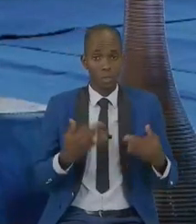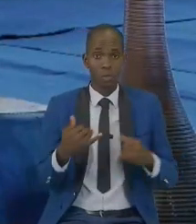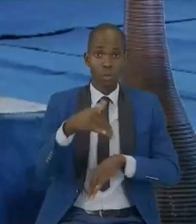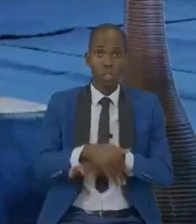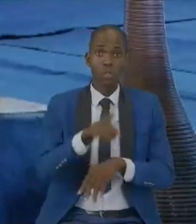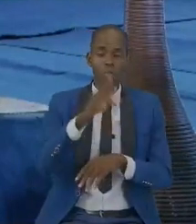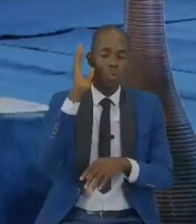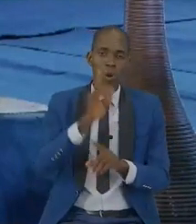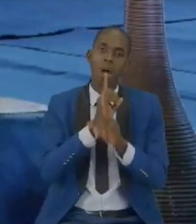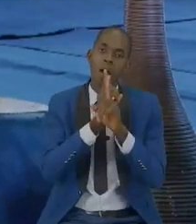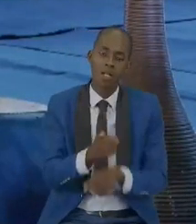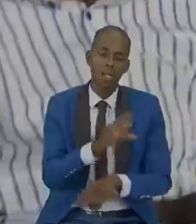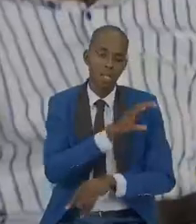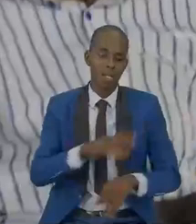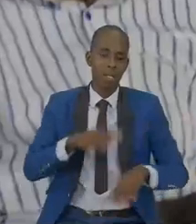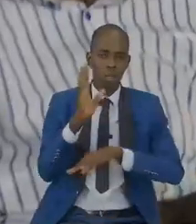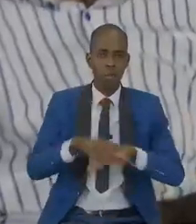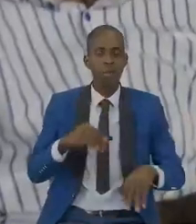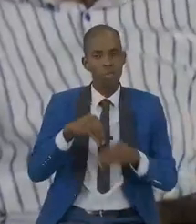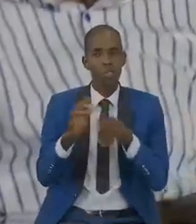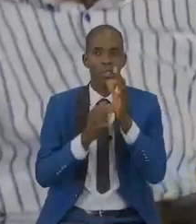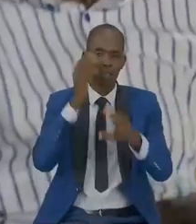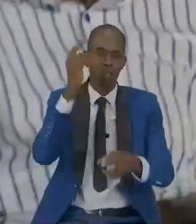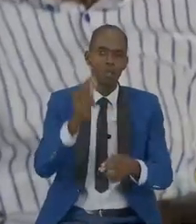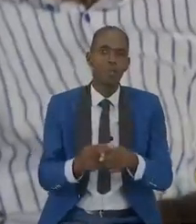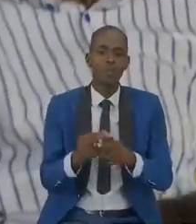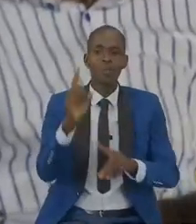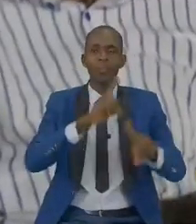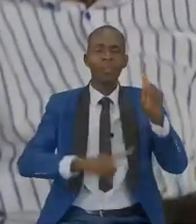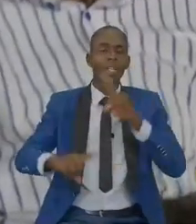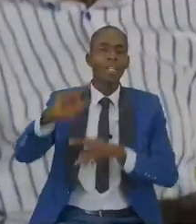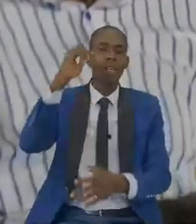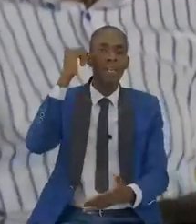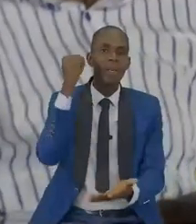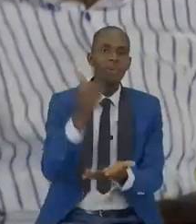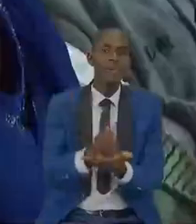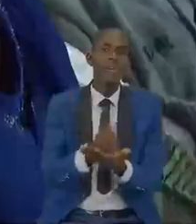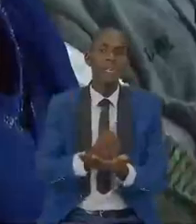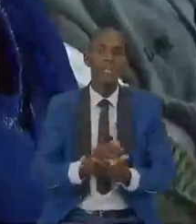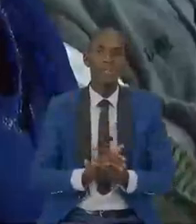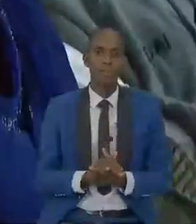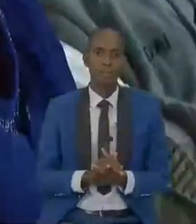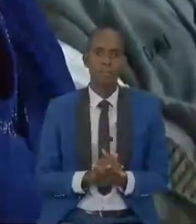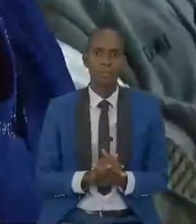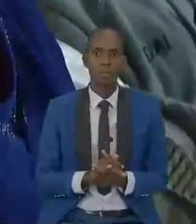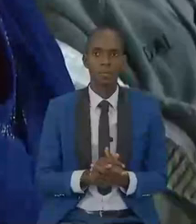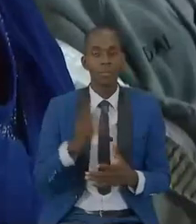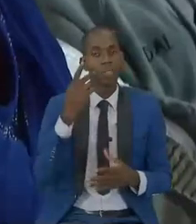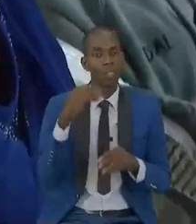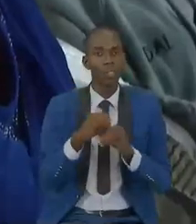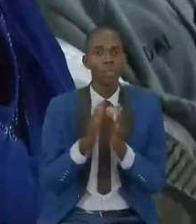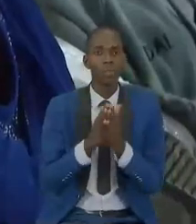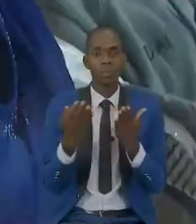Sauveur. Ce soir, tu vas répondre à Dieu au nom de Jésus-Christ. Amen.